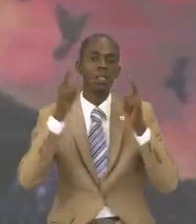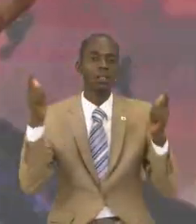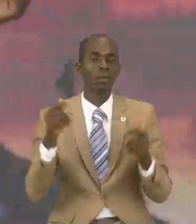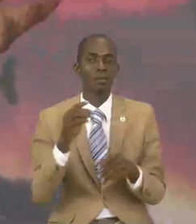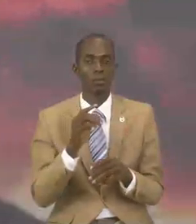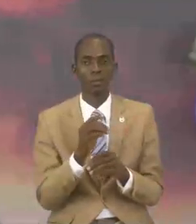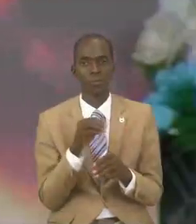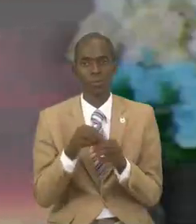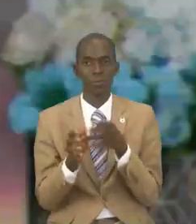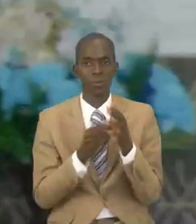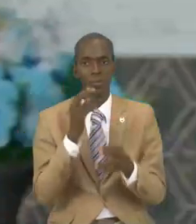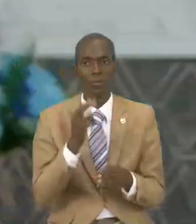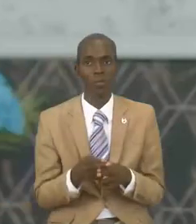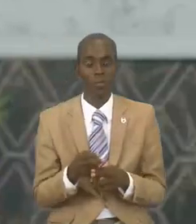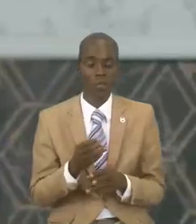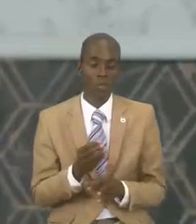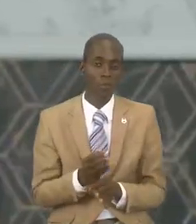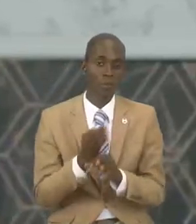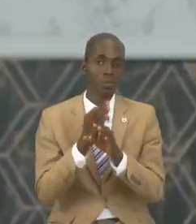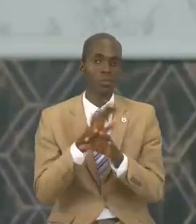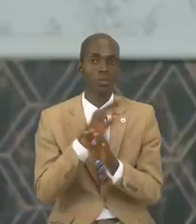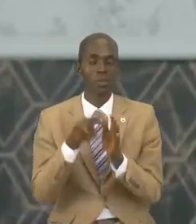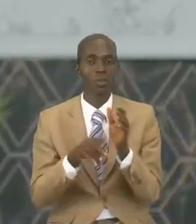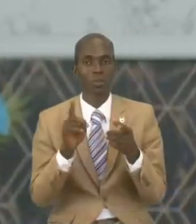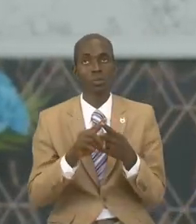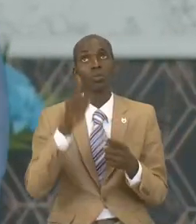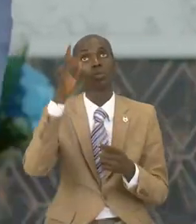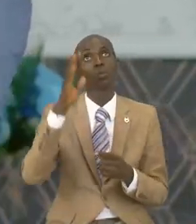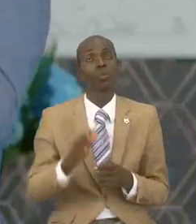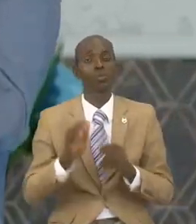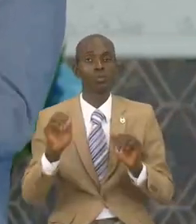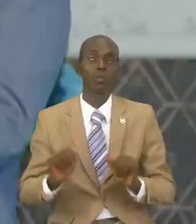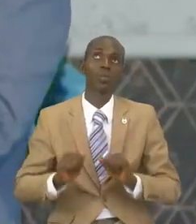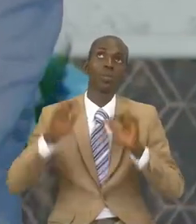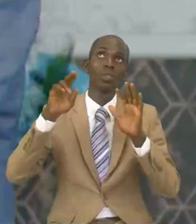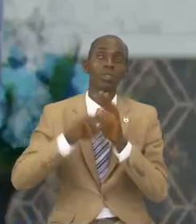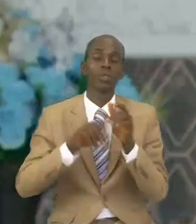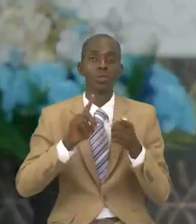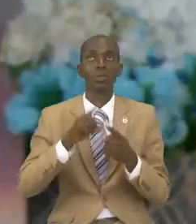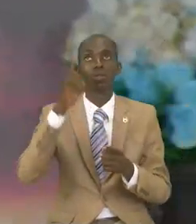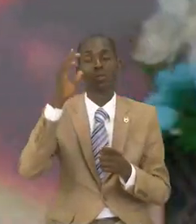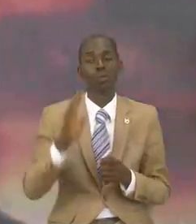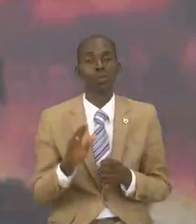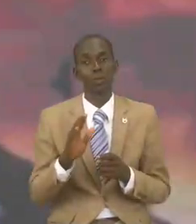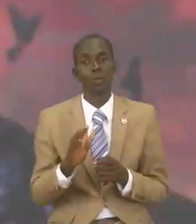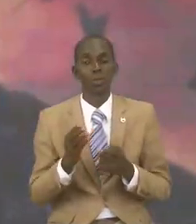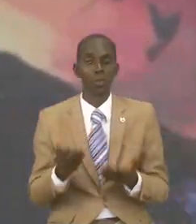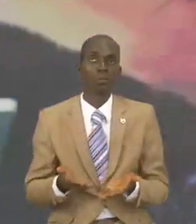vos récompenses seront grandes. La fidélité à Dieu, la dévotion à Dieu, la consécration à